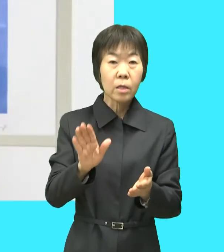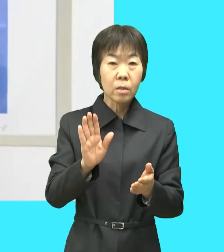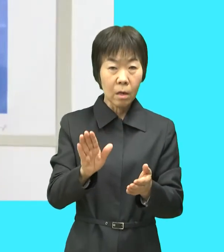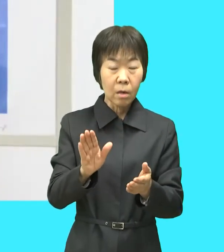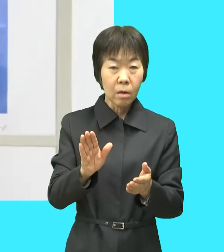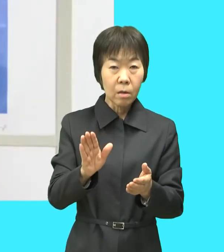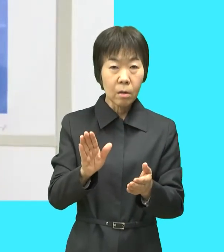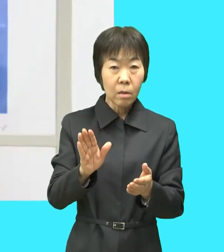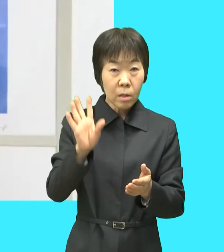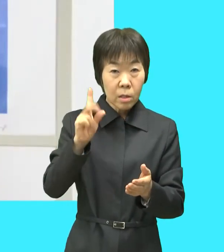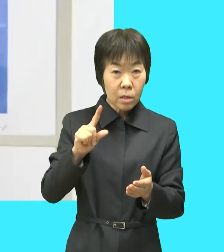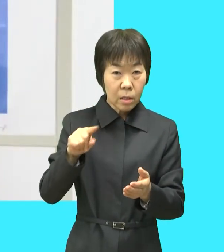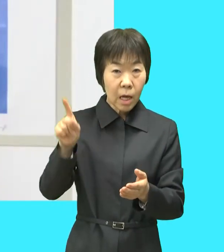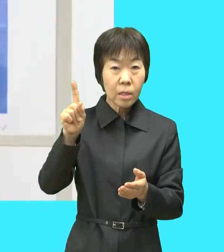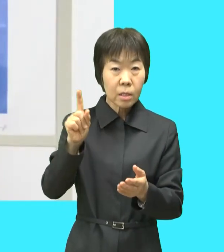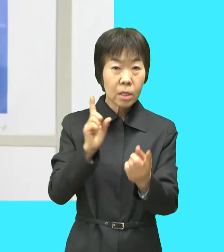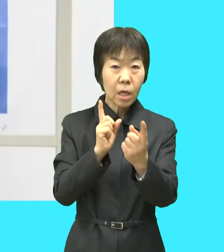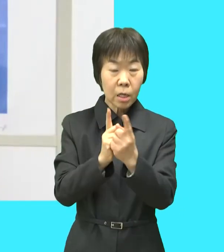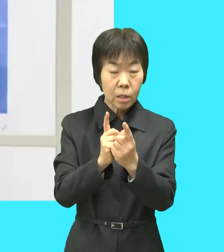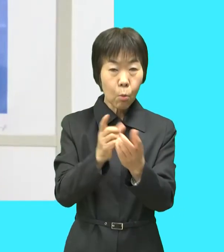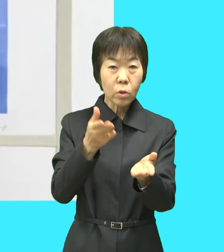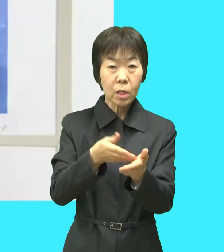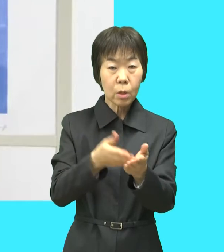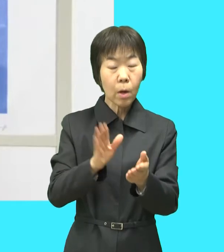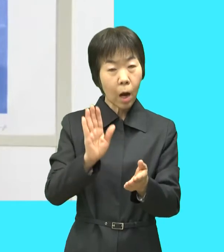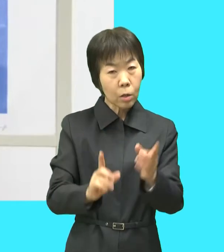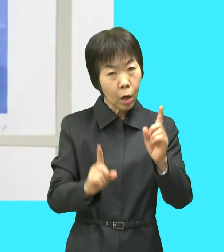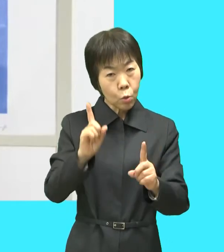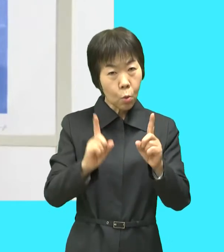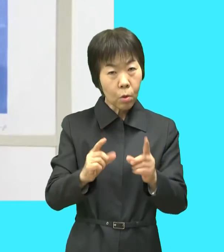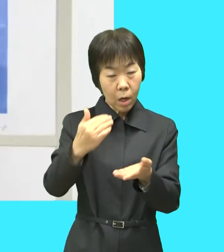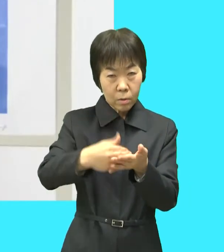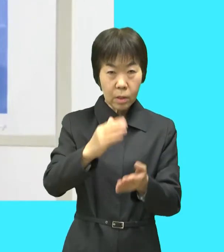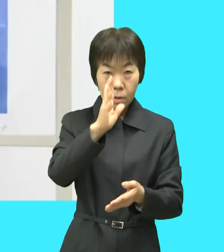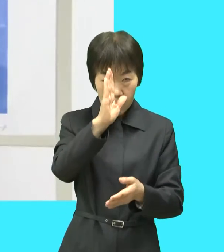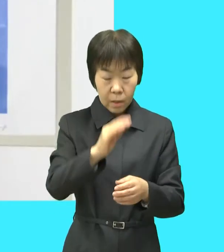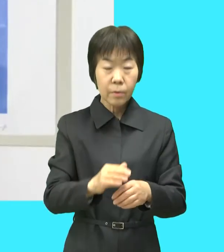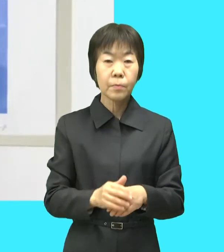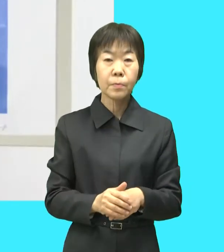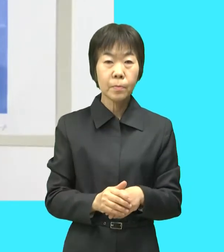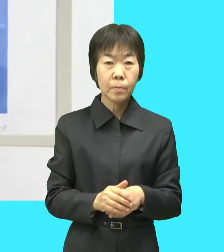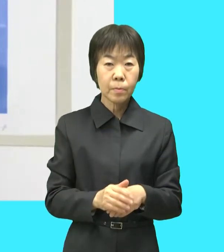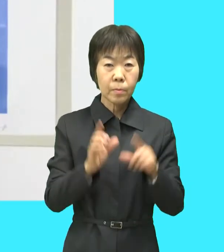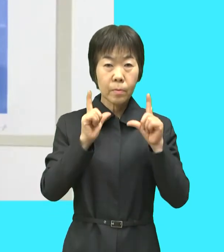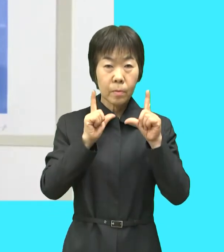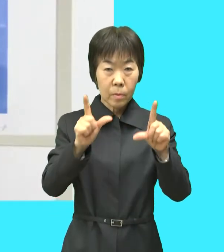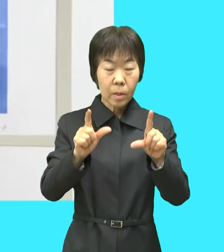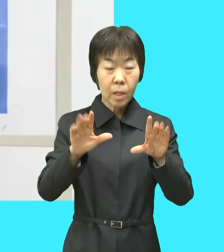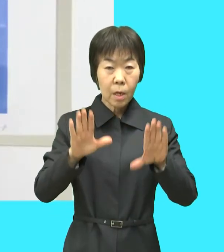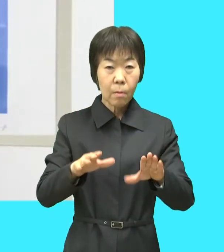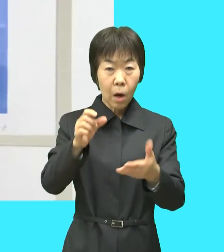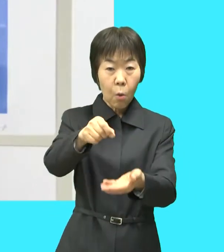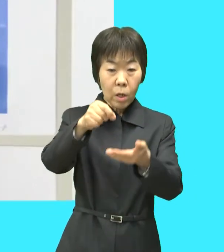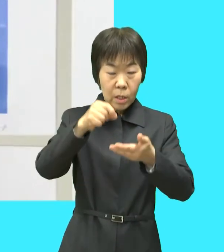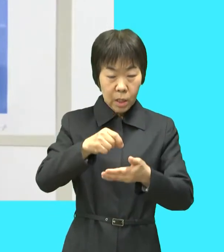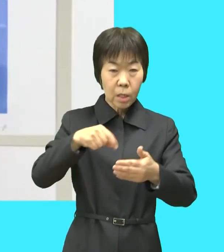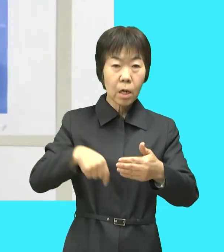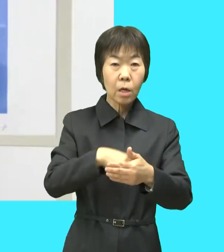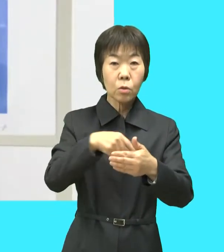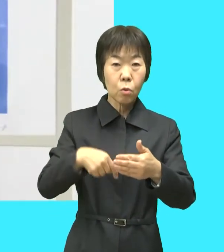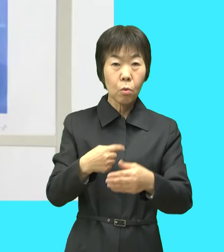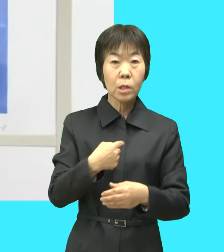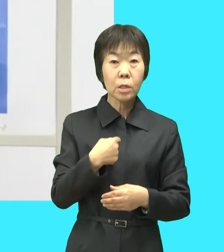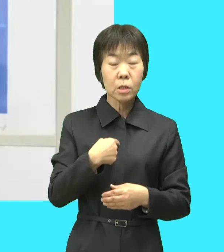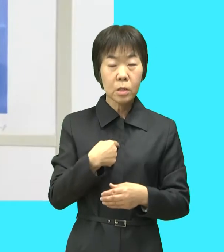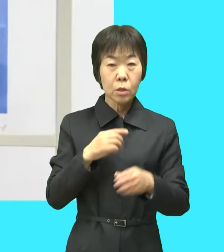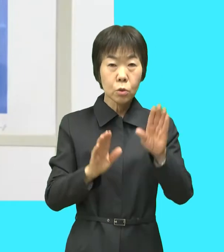だったんですが、県にはこういった説明があったのかどうか教えてください。 はい、今お話のあった件、私